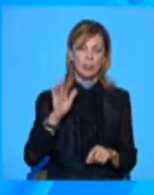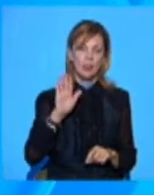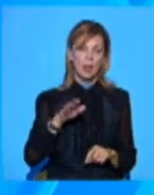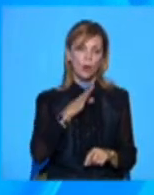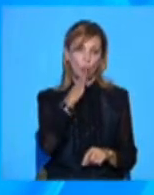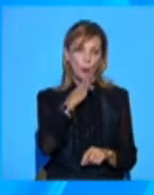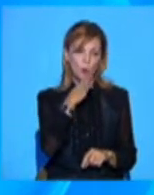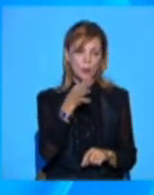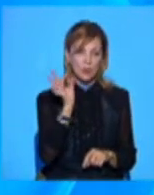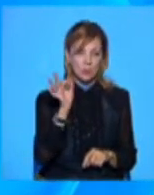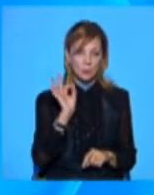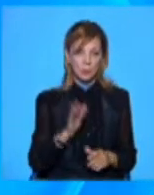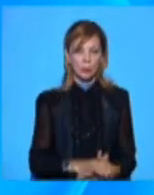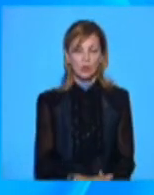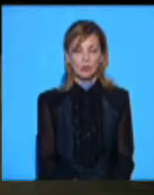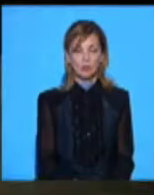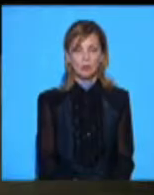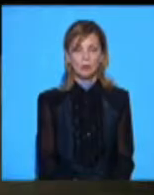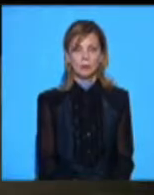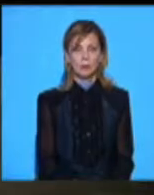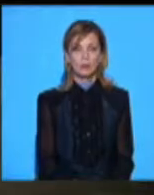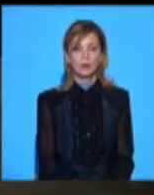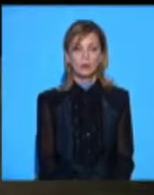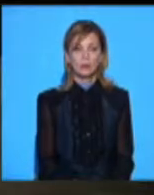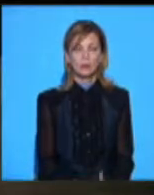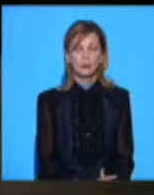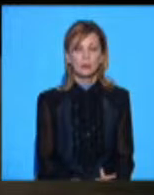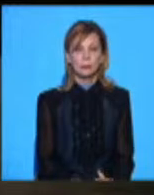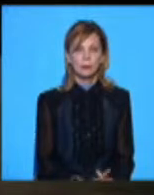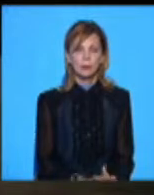sa viziunea lui Purcărete.